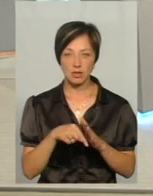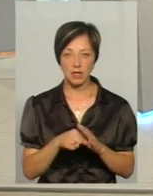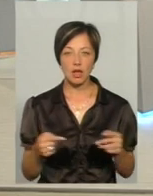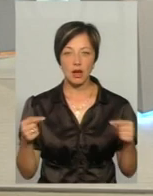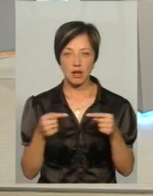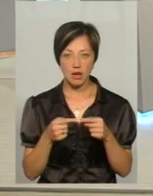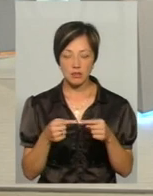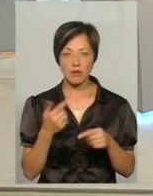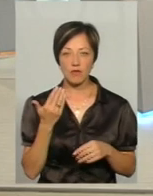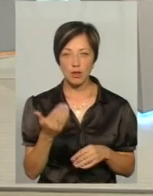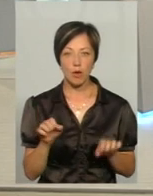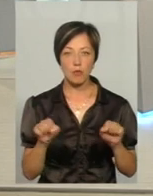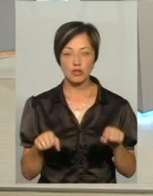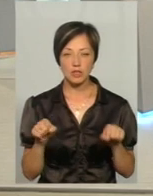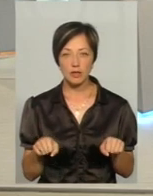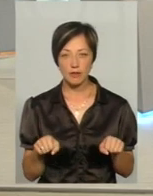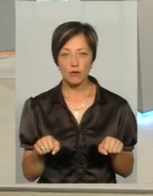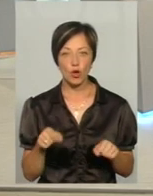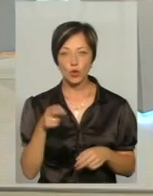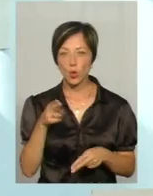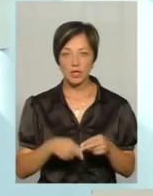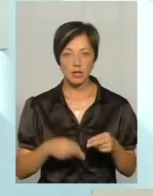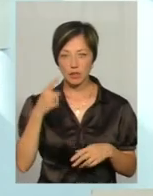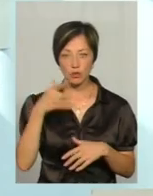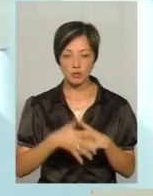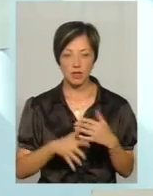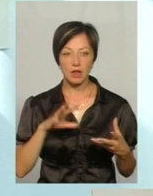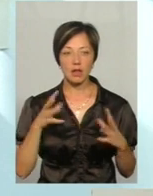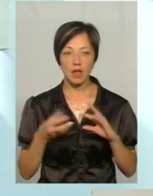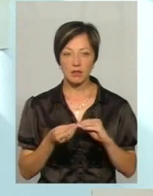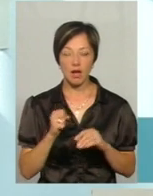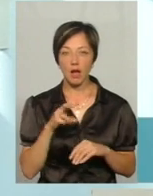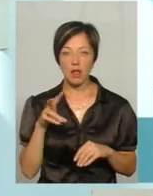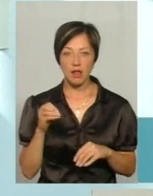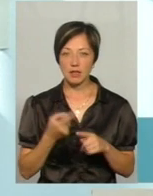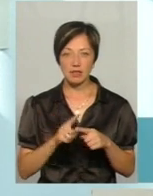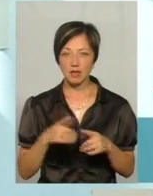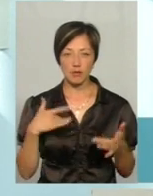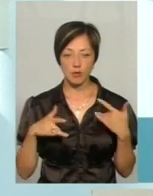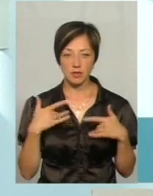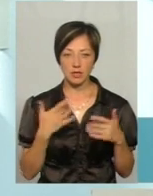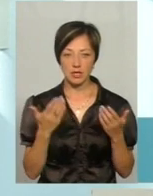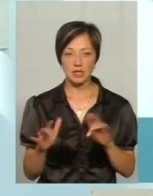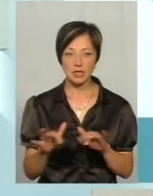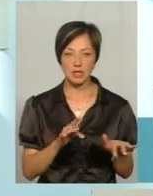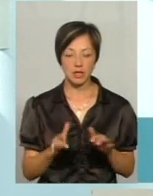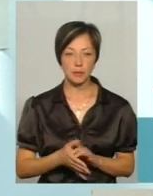якраз, ну, вона, можливо, десь до кінця не усвідомлювала наслідки, але це ж зовсім не виправдовує її, так і